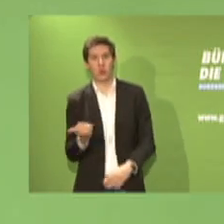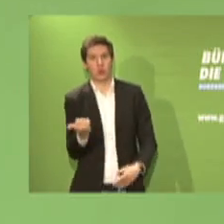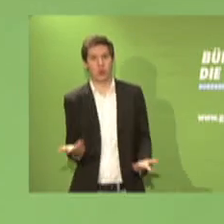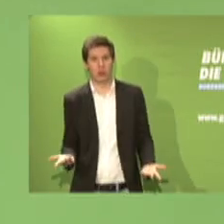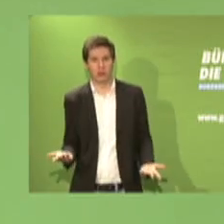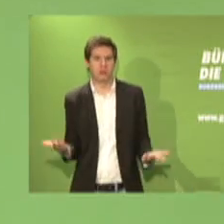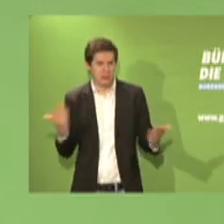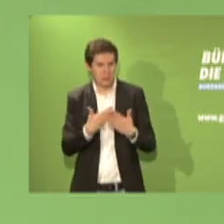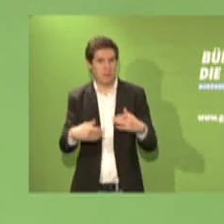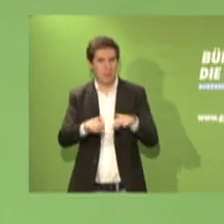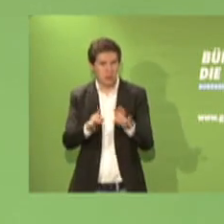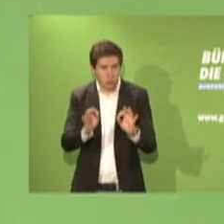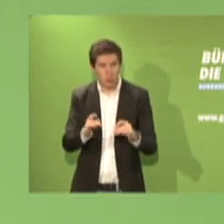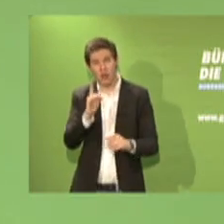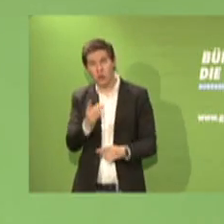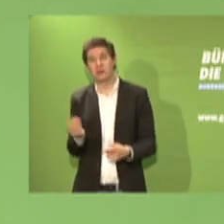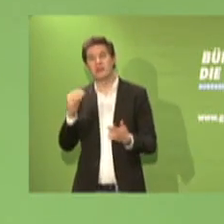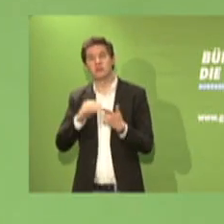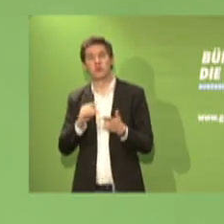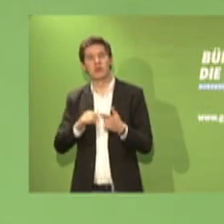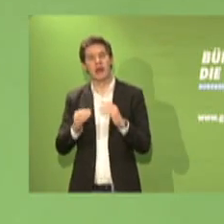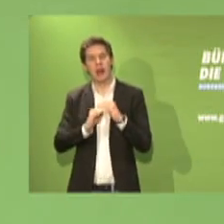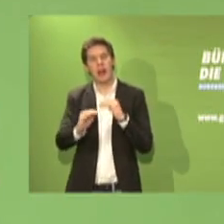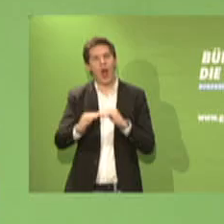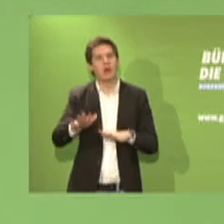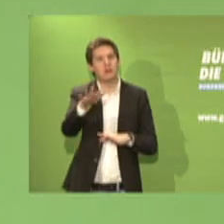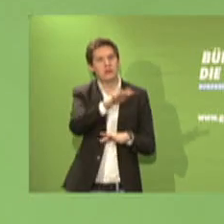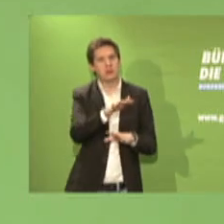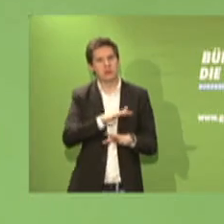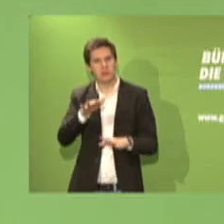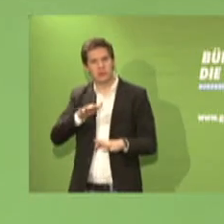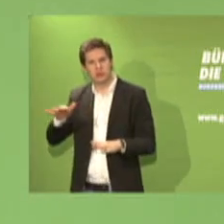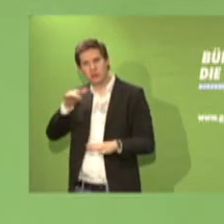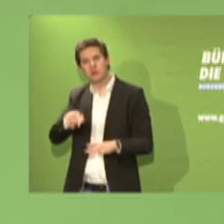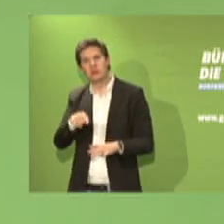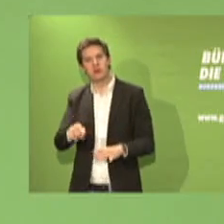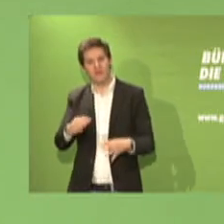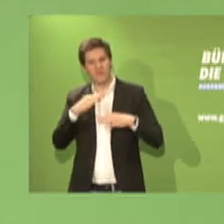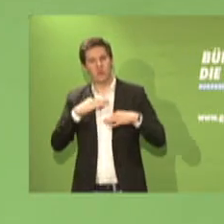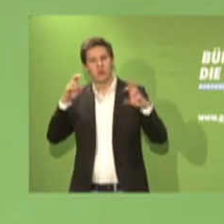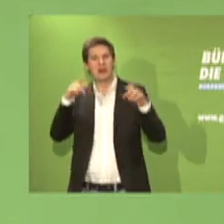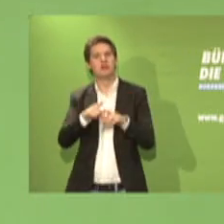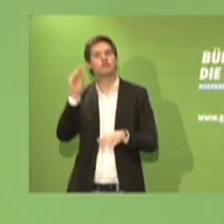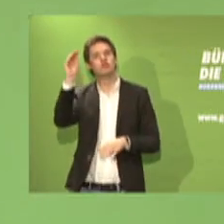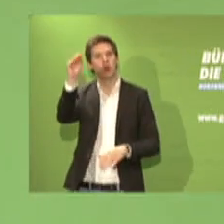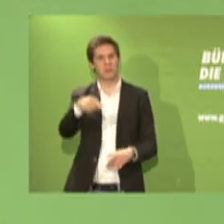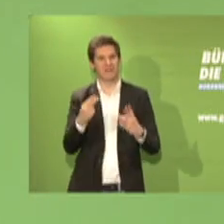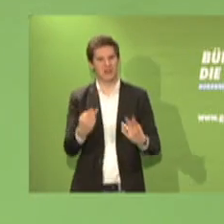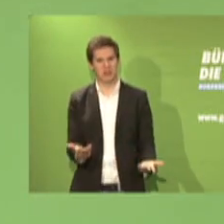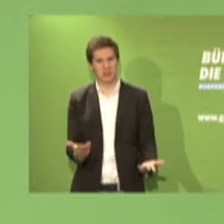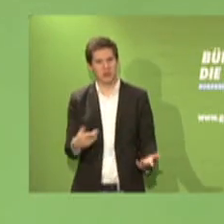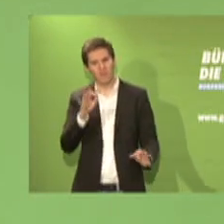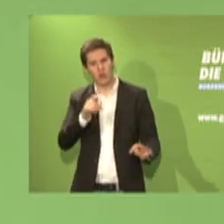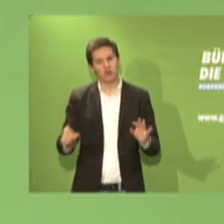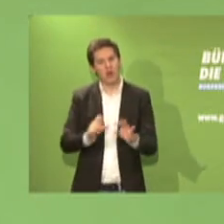aktuell, weil der ländliche Raum, die ländlichen Räume ein Stück weit ein Zukunftslabor auch für die Entwicklung in Nordrhein-Westfalen